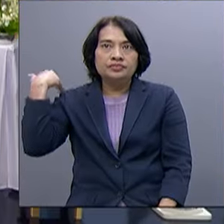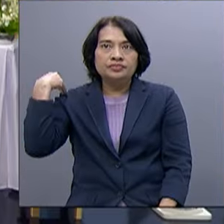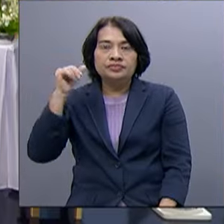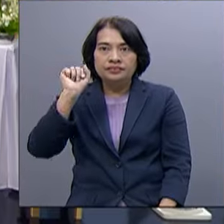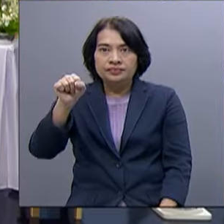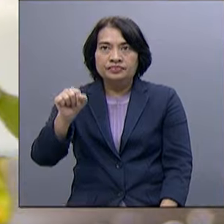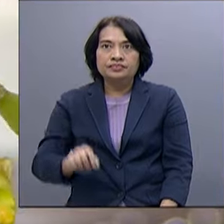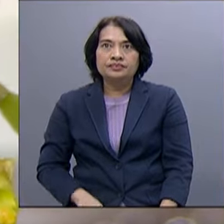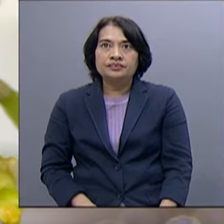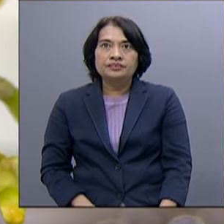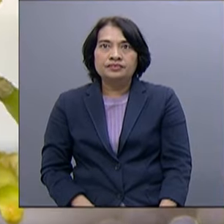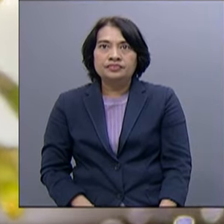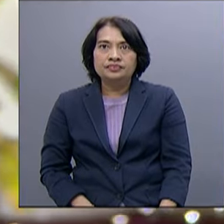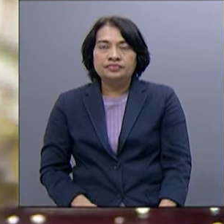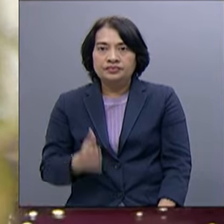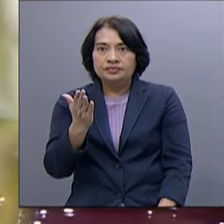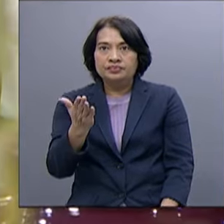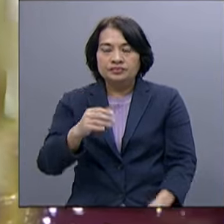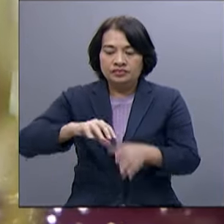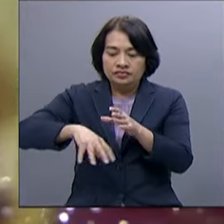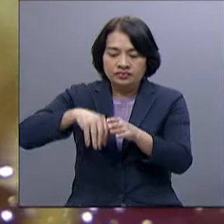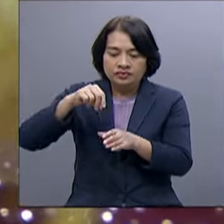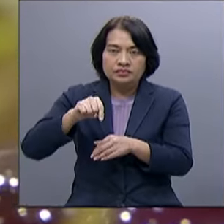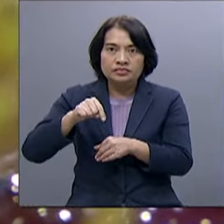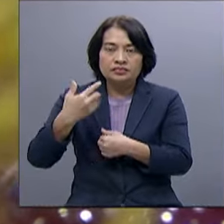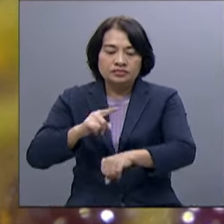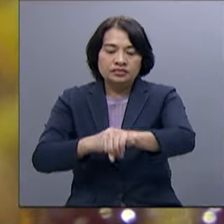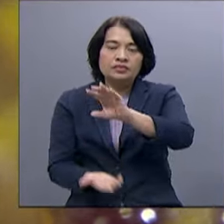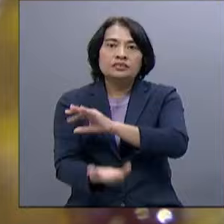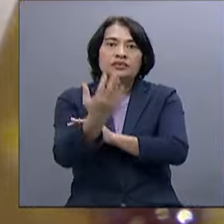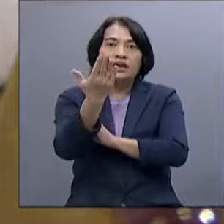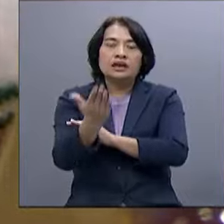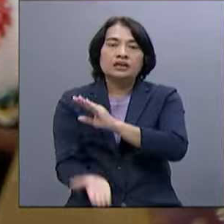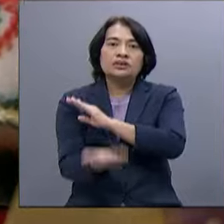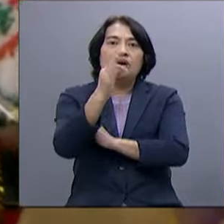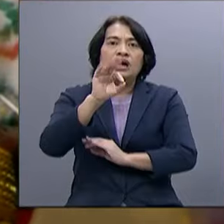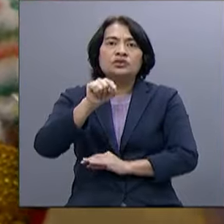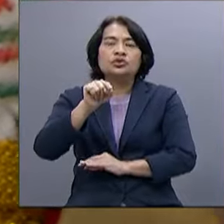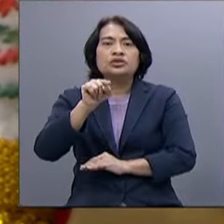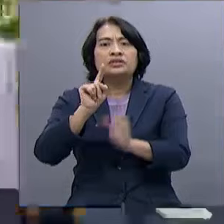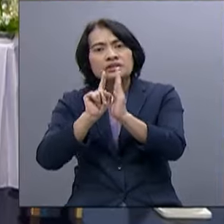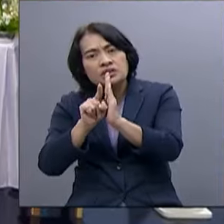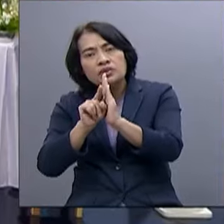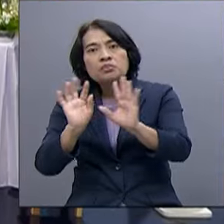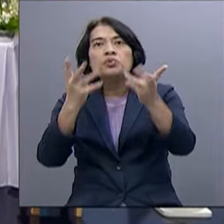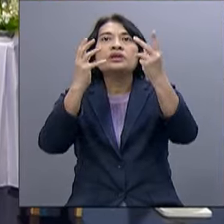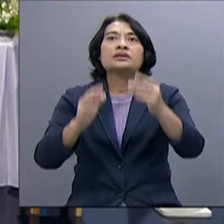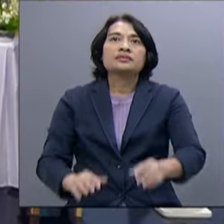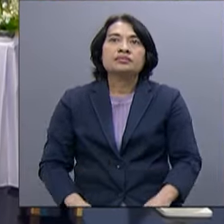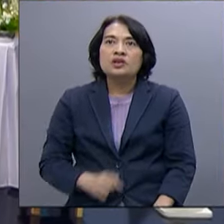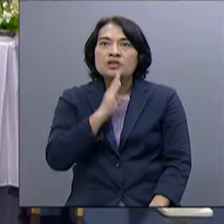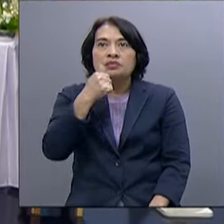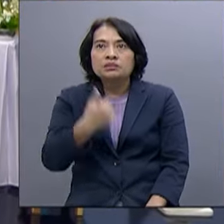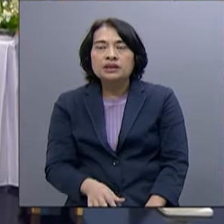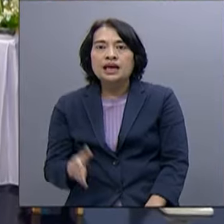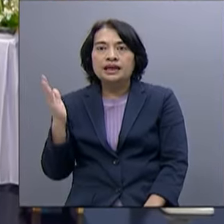อันนั้นไม่มีพรีออเดอร์นะอาร์ตทอยอ่ะ9โมงปุ๊บ9โมง1วิคือหมดแล้ว ใช่ค่ะอันนี้คือมีแต่ว่าอีก1อย่างถ้าสมมติไม่ได้รบกวนไปท